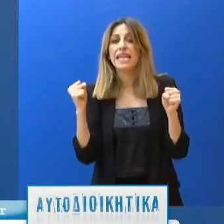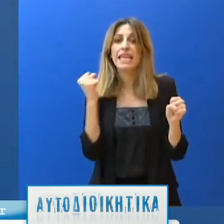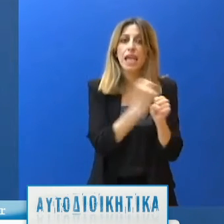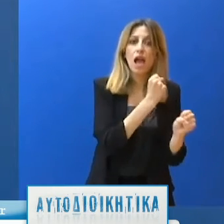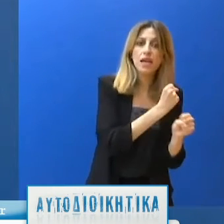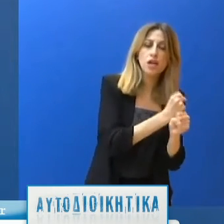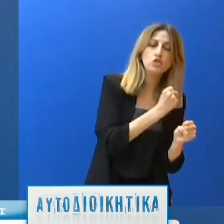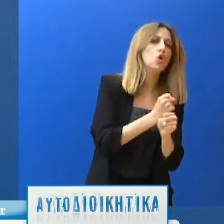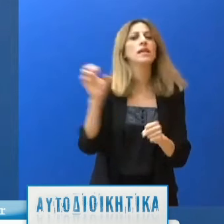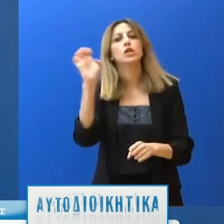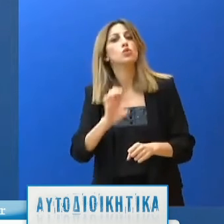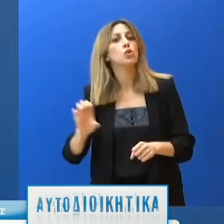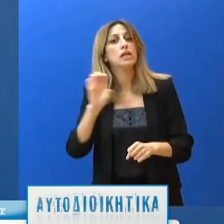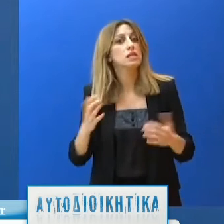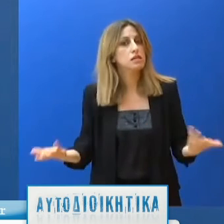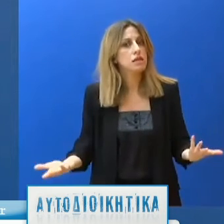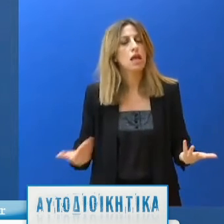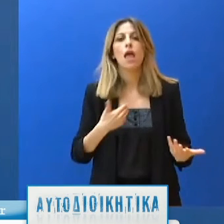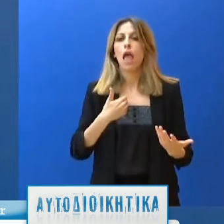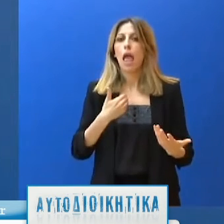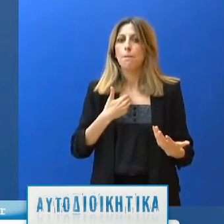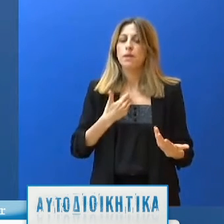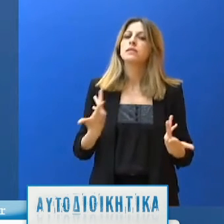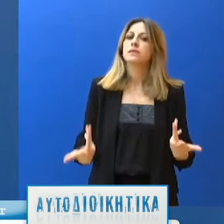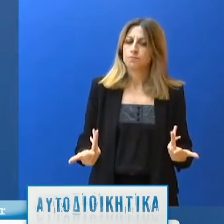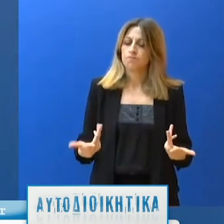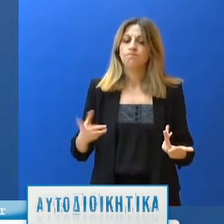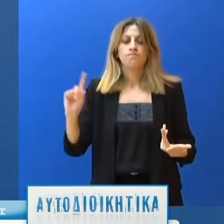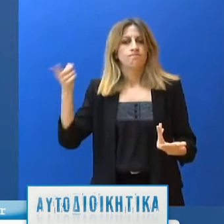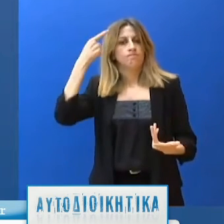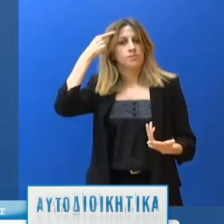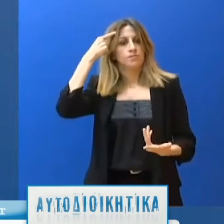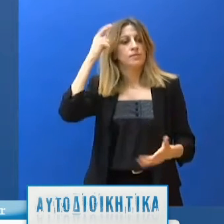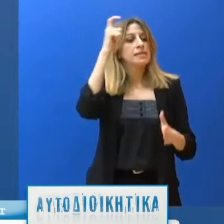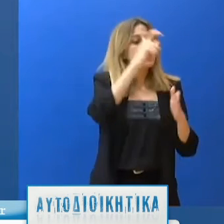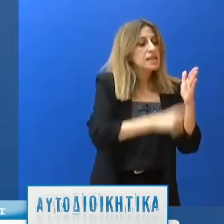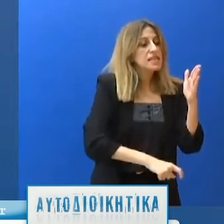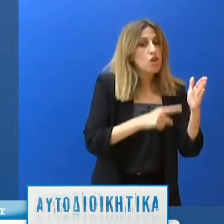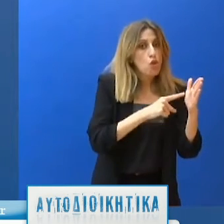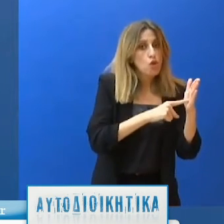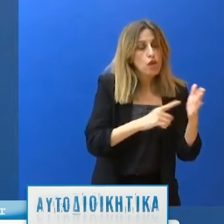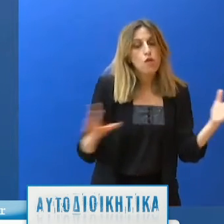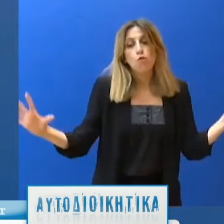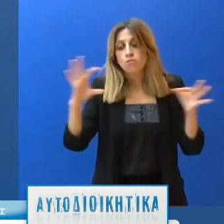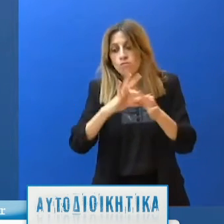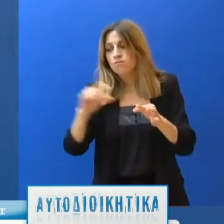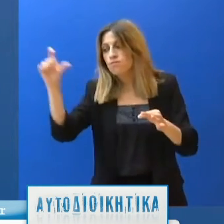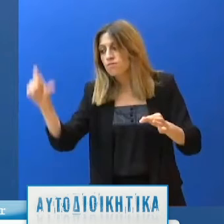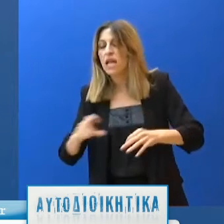προχωρούμε στον υποχρεωτικό ορισμό συνεργαζόμενου γιατρού με κάθε κατάλημα ως το πρώτο σημείο